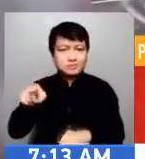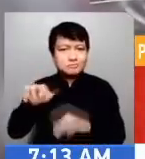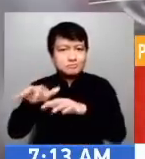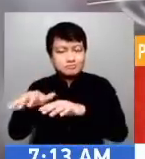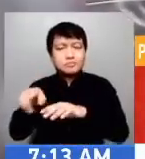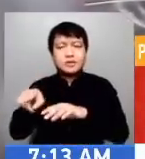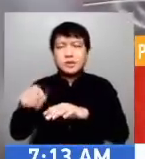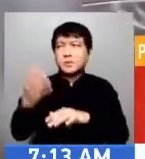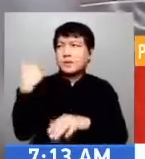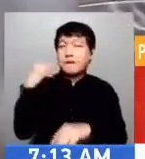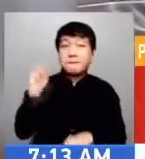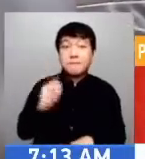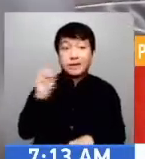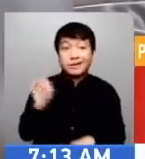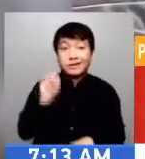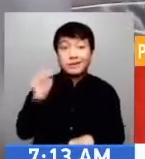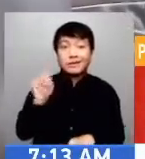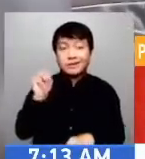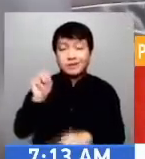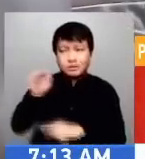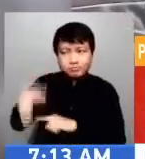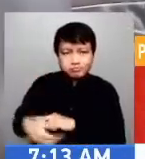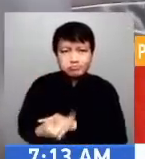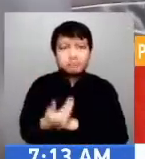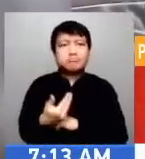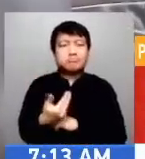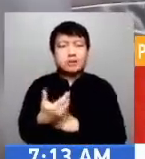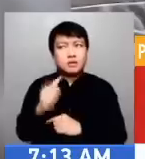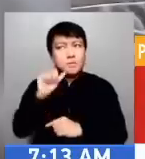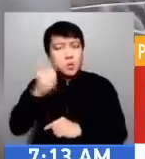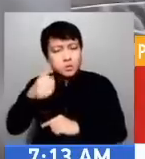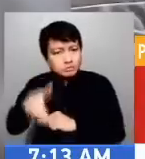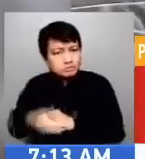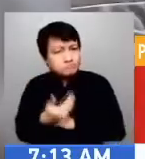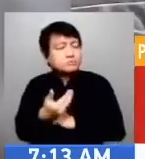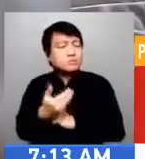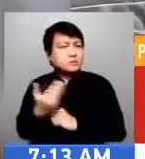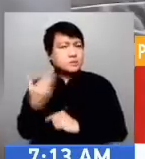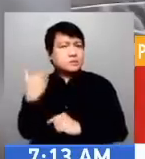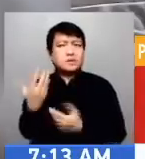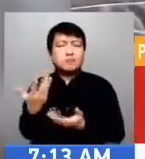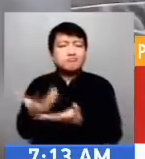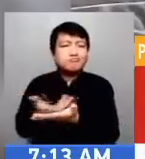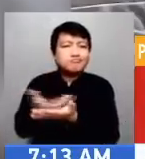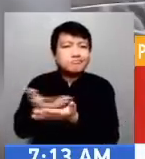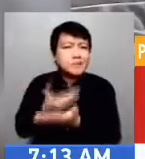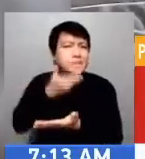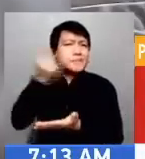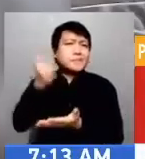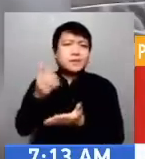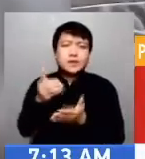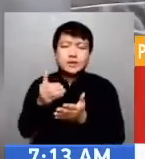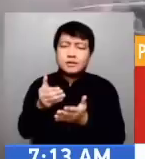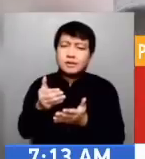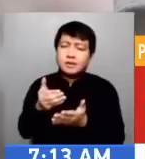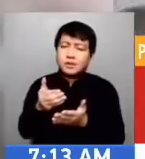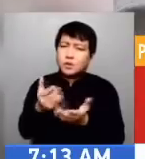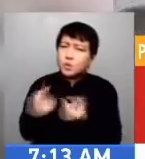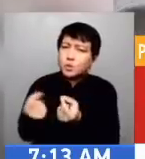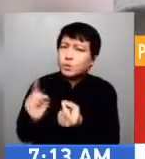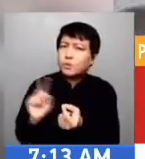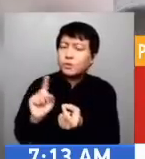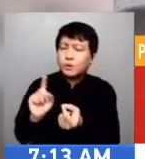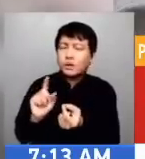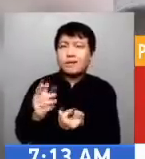tayo hanggang kinabukasan kung ano po yung magandang gagawin. So kagabi ho, mula kahapon hanggang gabi,